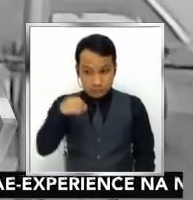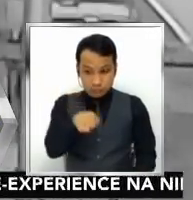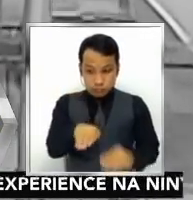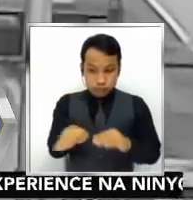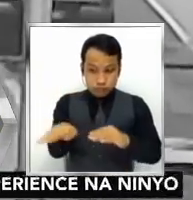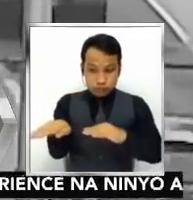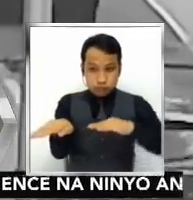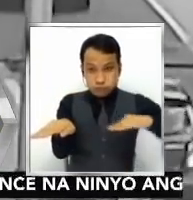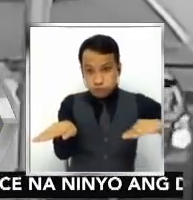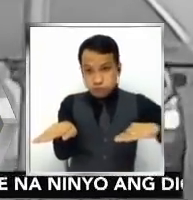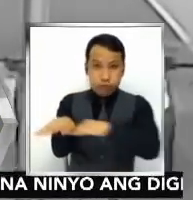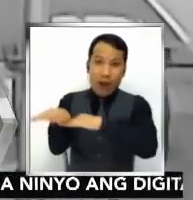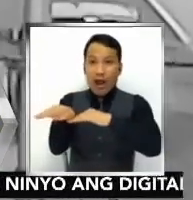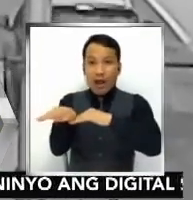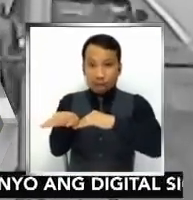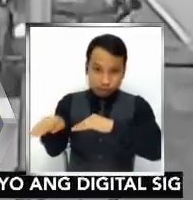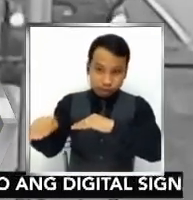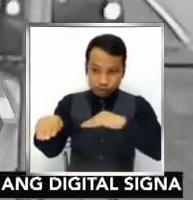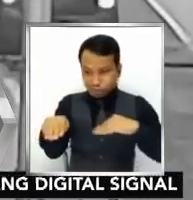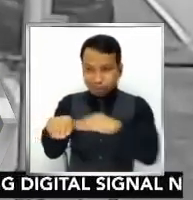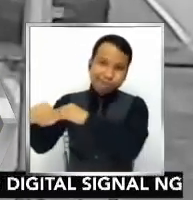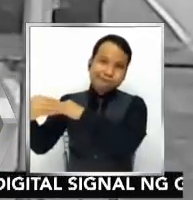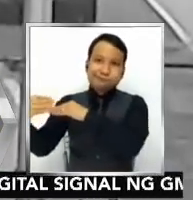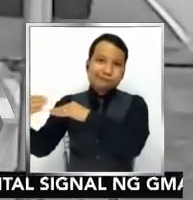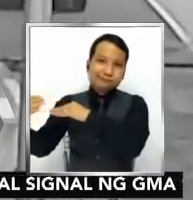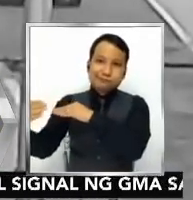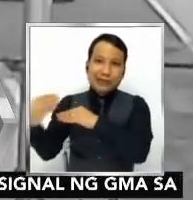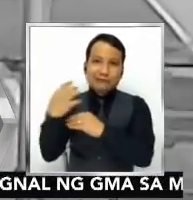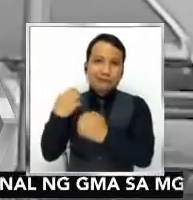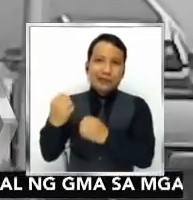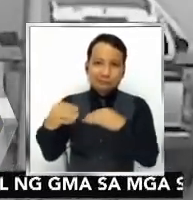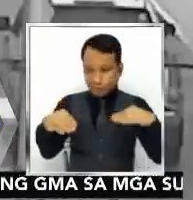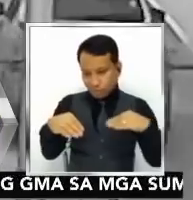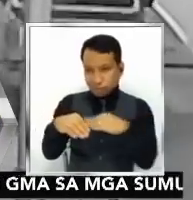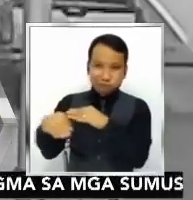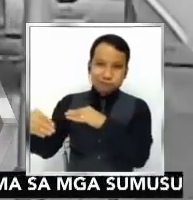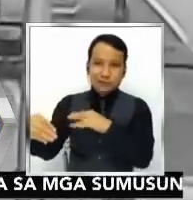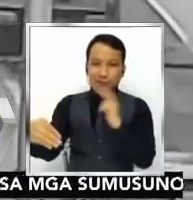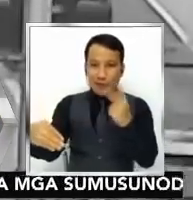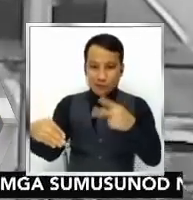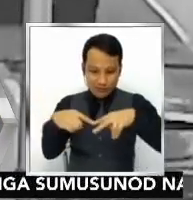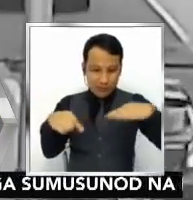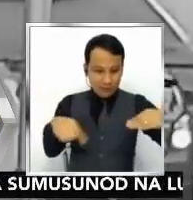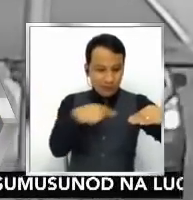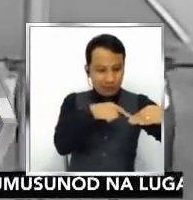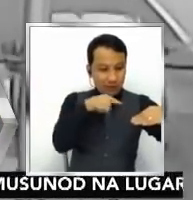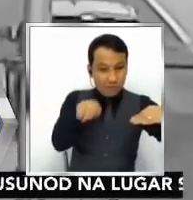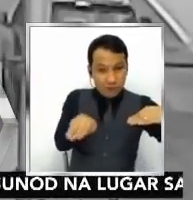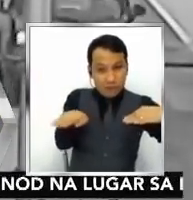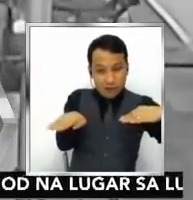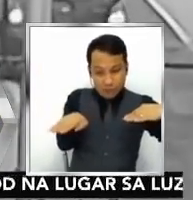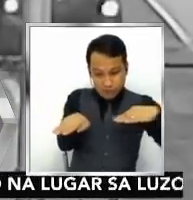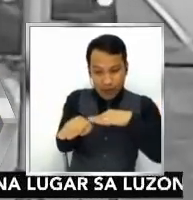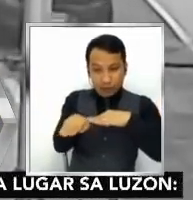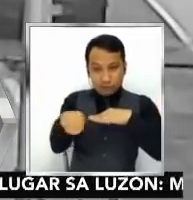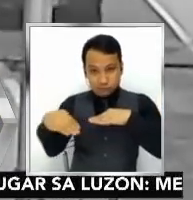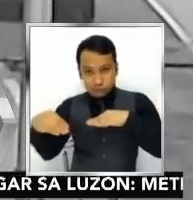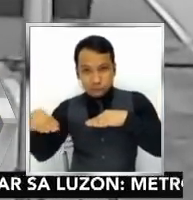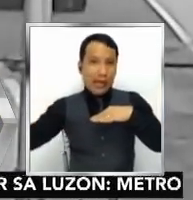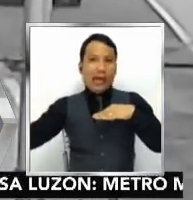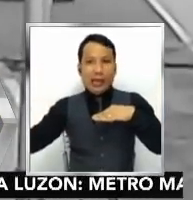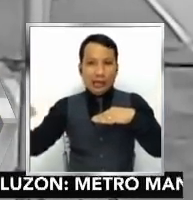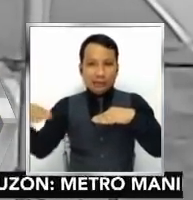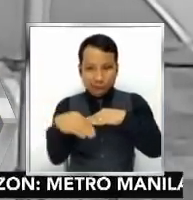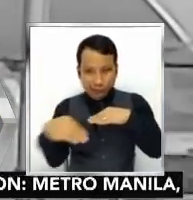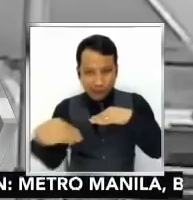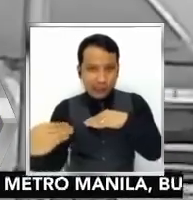AUV. Sa lakas ng impact, naitulak ng pangalawang AUV ang unang AUV hanggang sa kabilang lane. Doon naman nasa pool ang